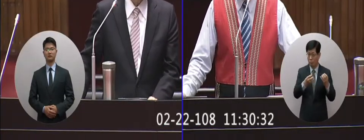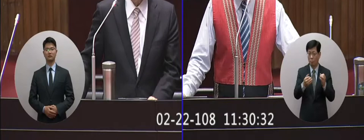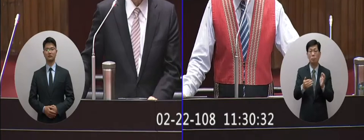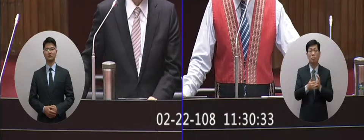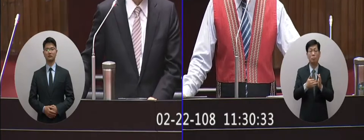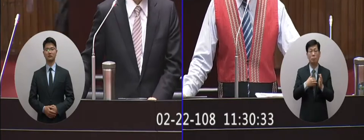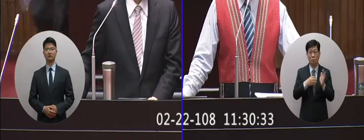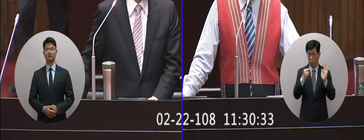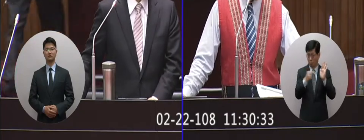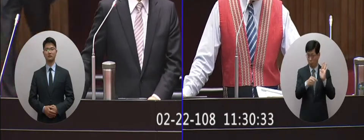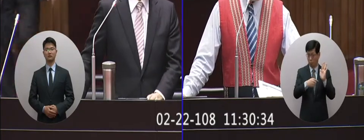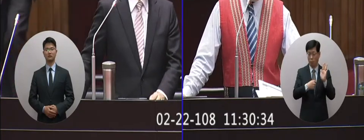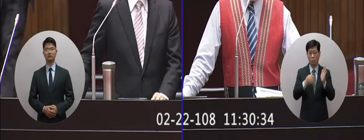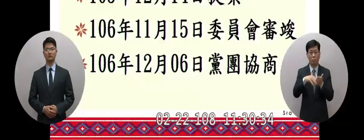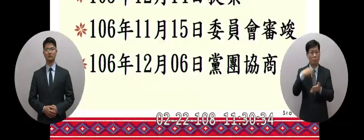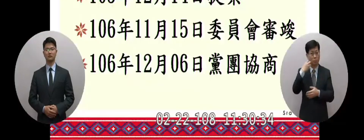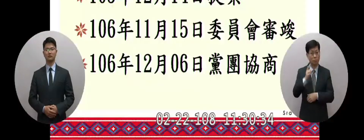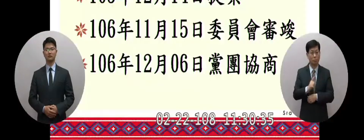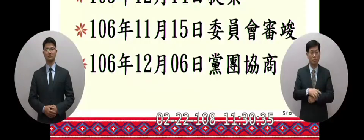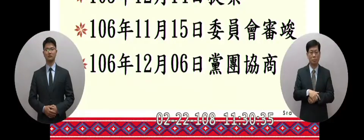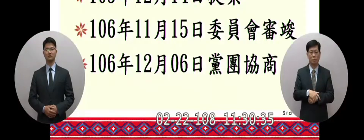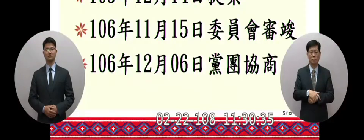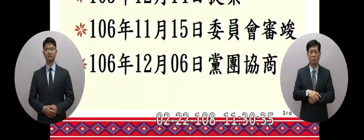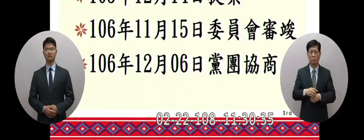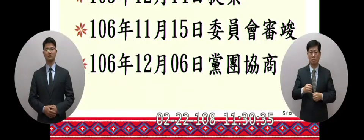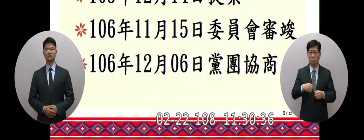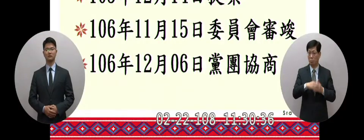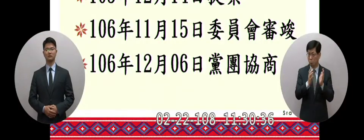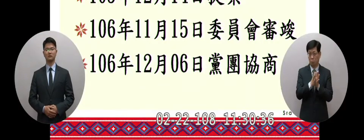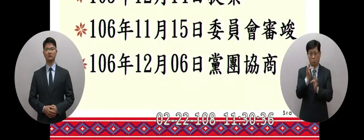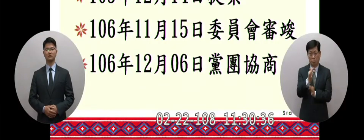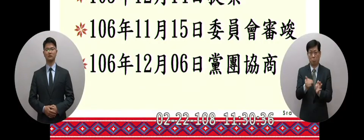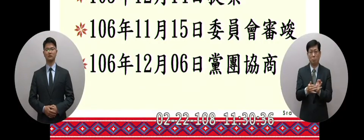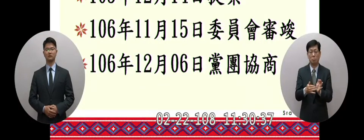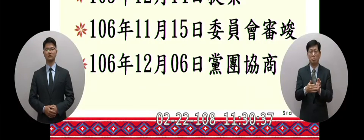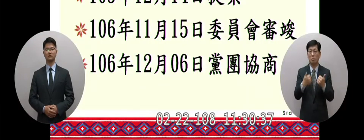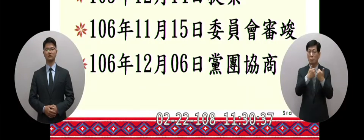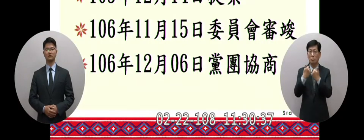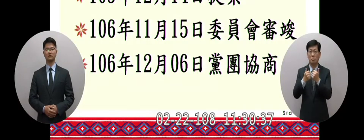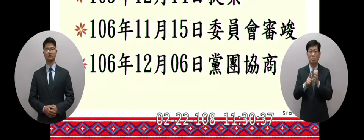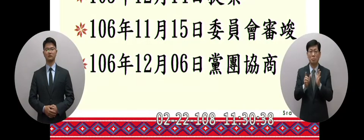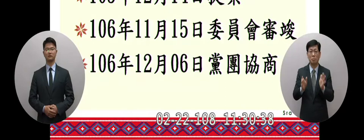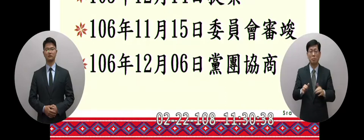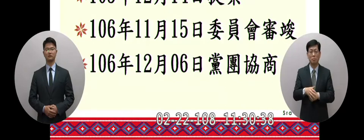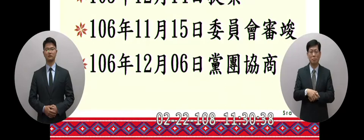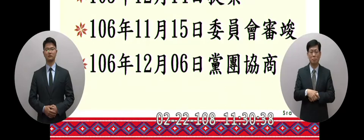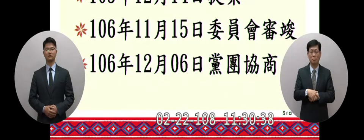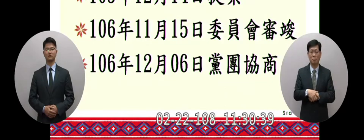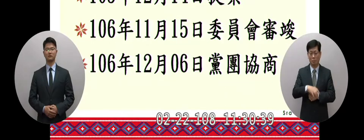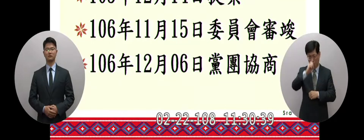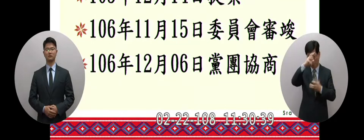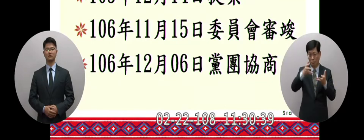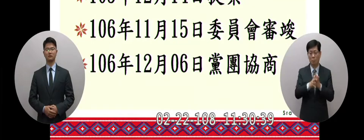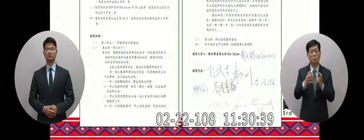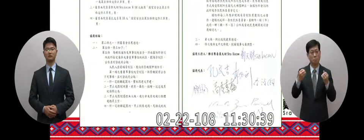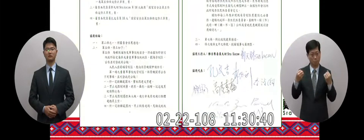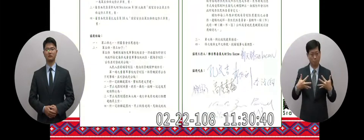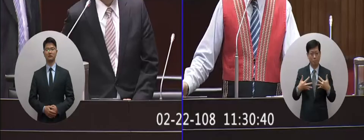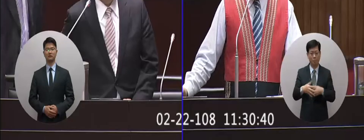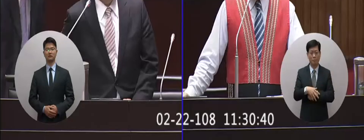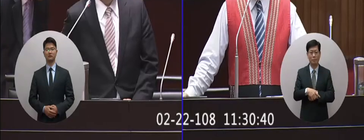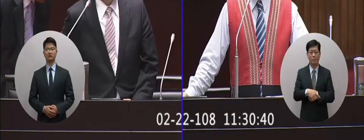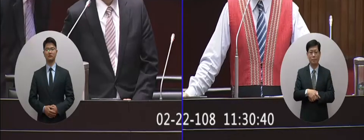这个党团协商的一个结论。都已经做好了结论，开会的时候党团都没有意见